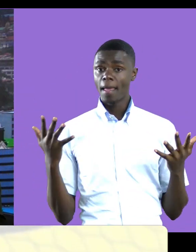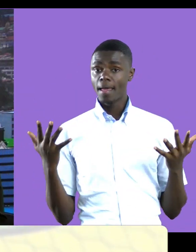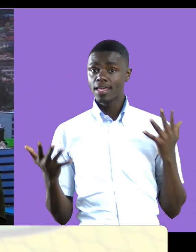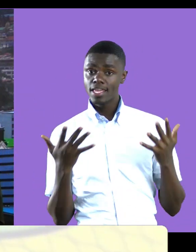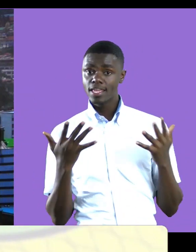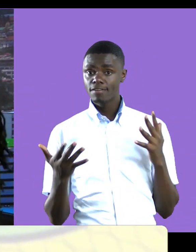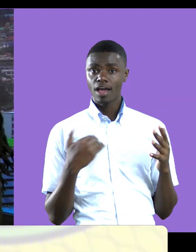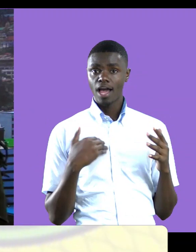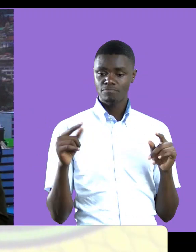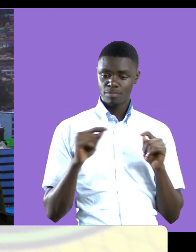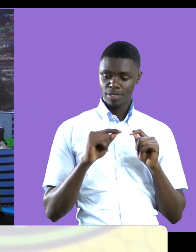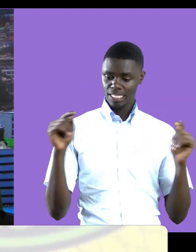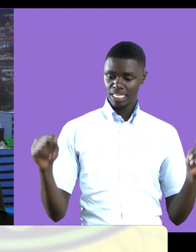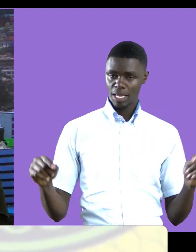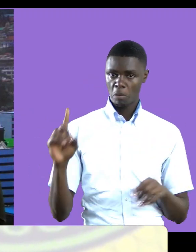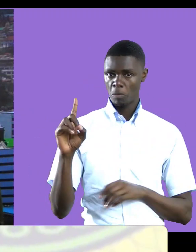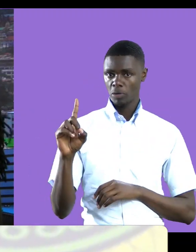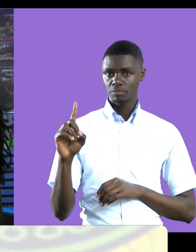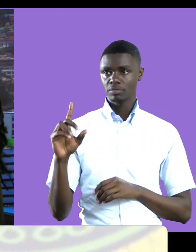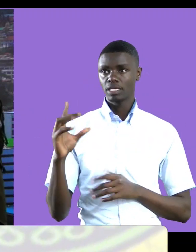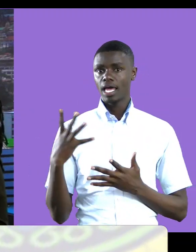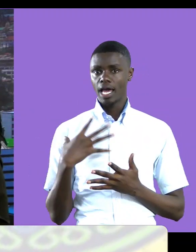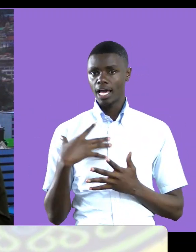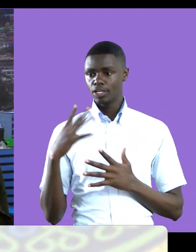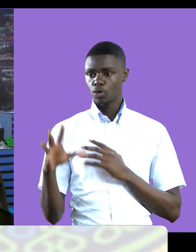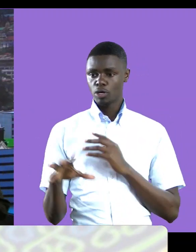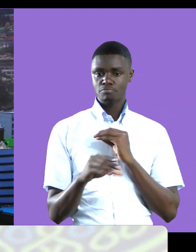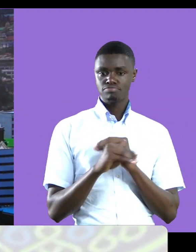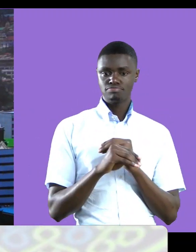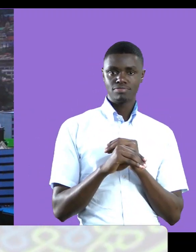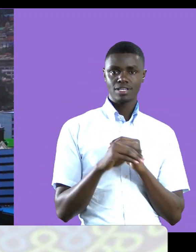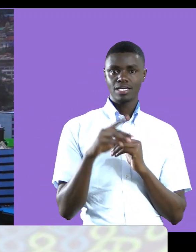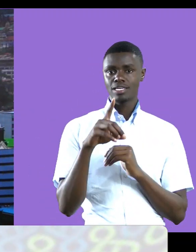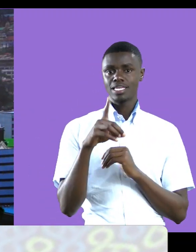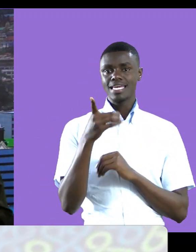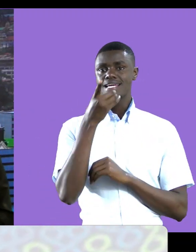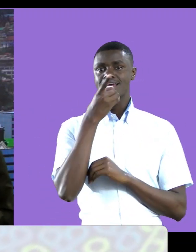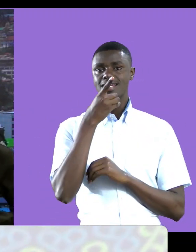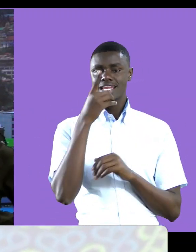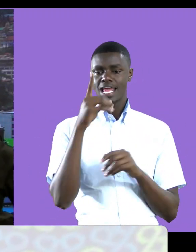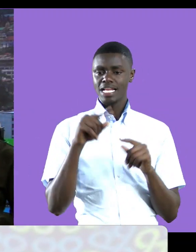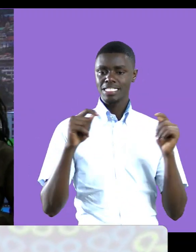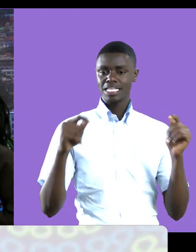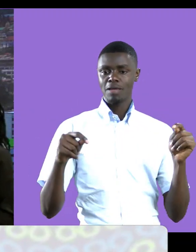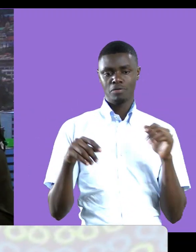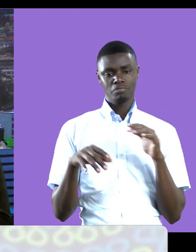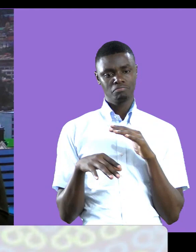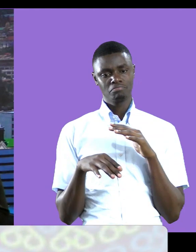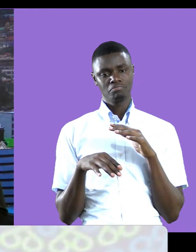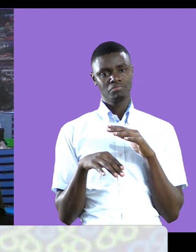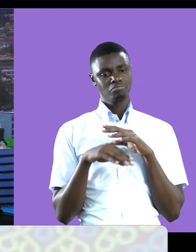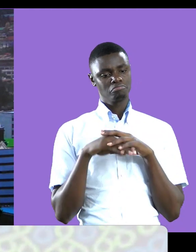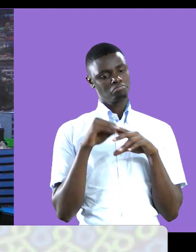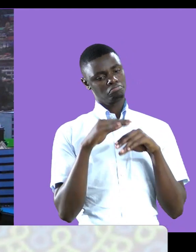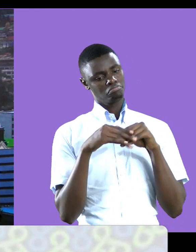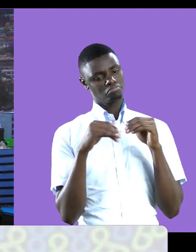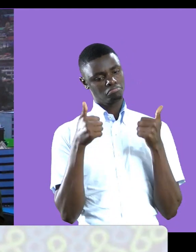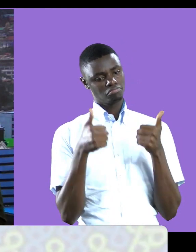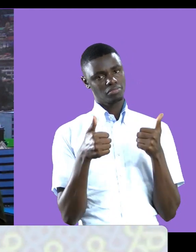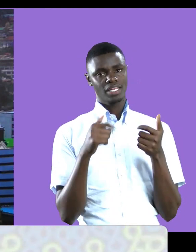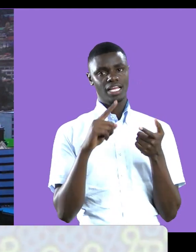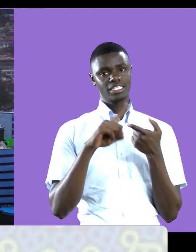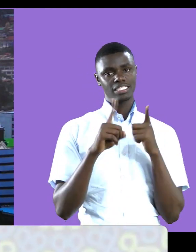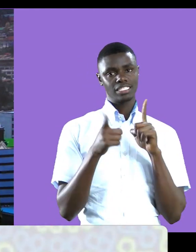ile meza moja sasa mtu wangu mako na dining table. Unajua mama na starehe. Uliset your standard. Yaani kuna mali